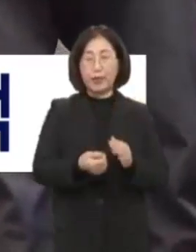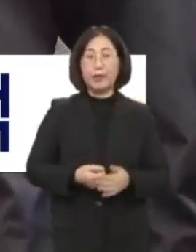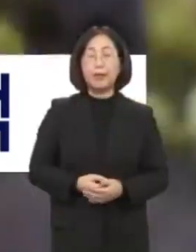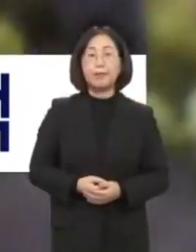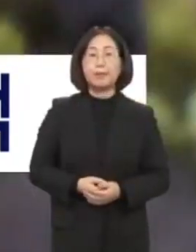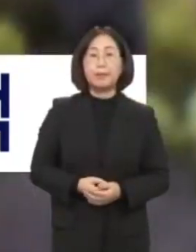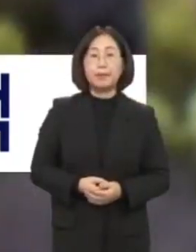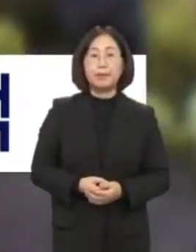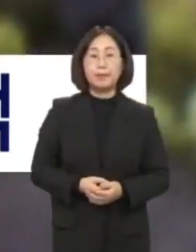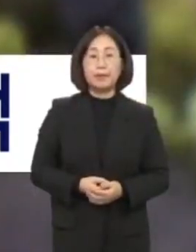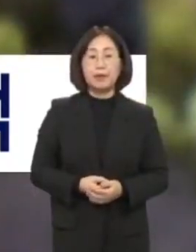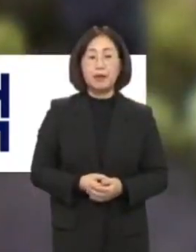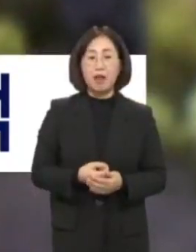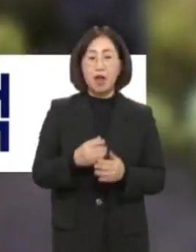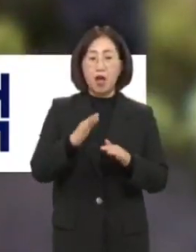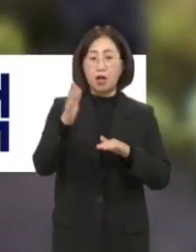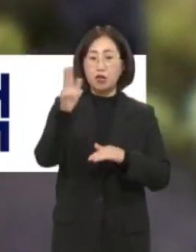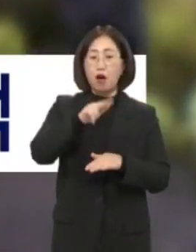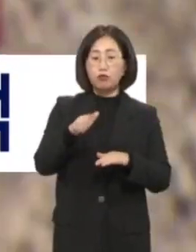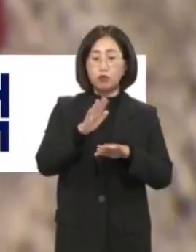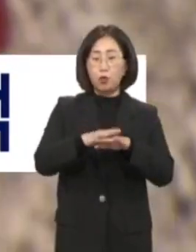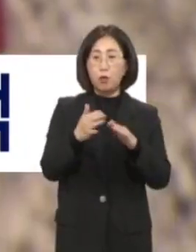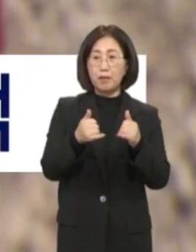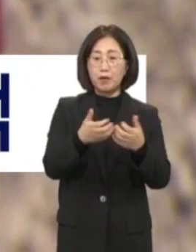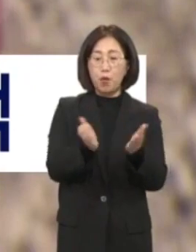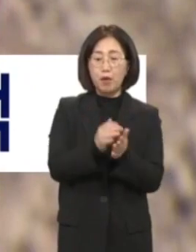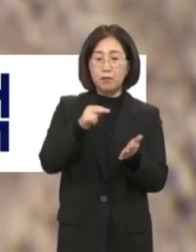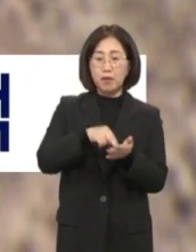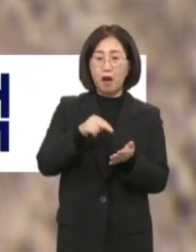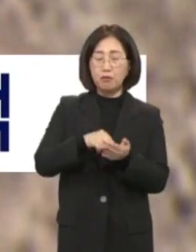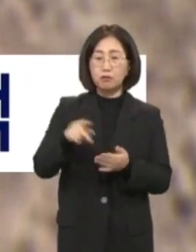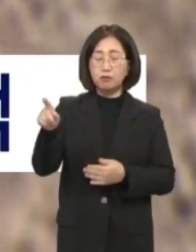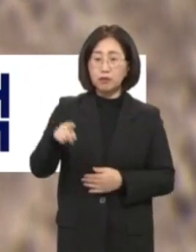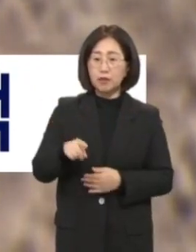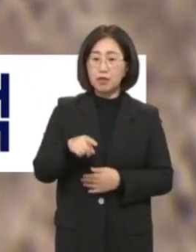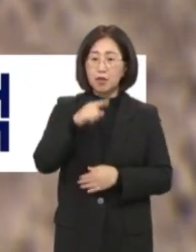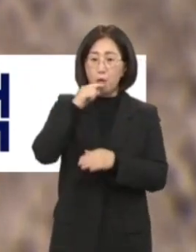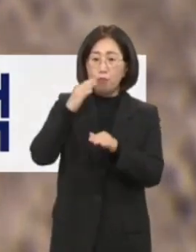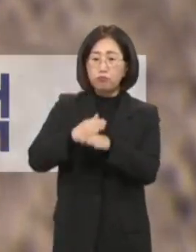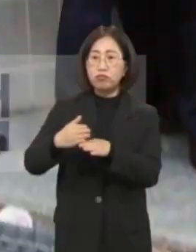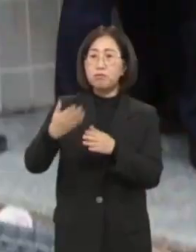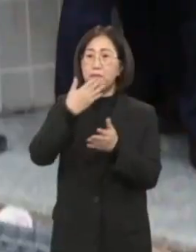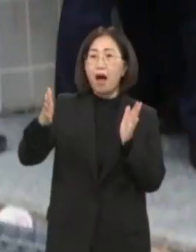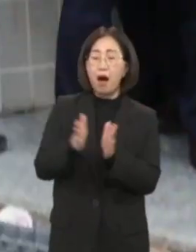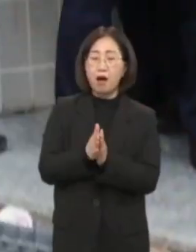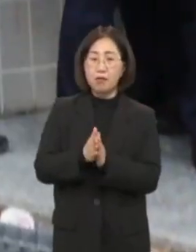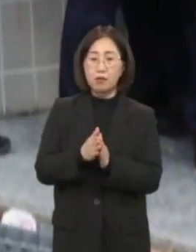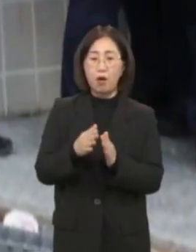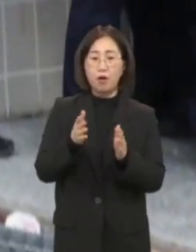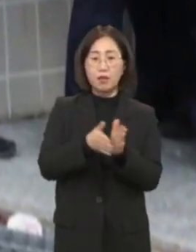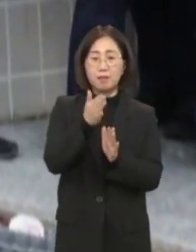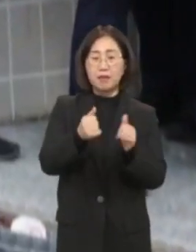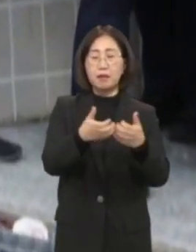알려졌습니다 이에 대해 전국 농민 회칙은 종북 프레임을 씌워 시민 단체에 힘을 빼려 한다며 반발했습니다 l